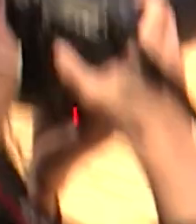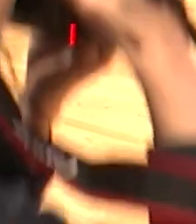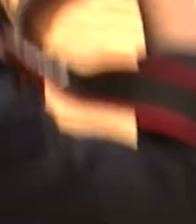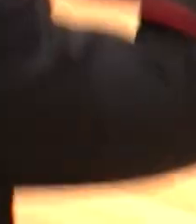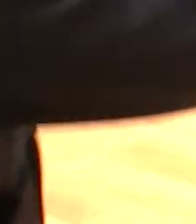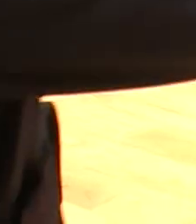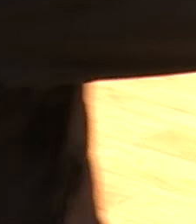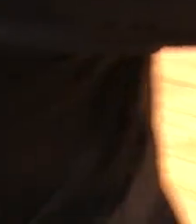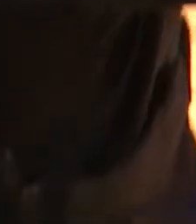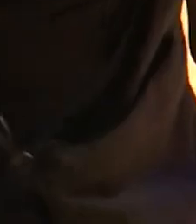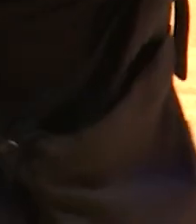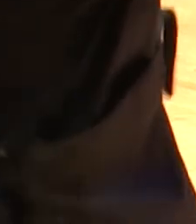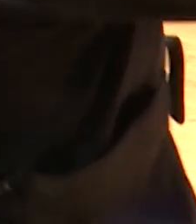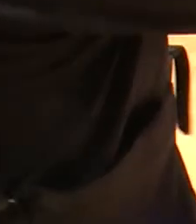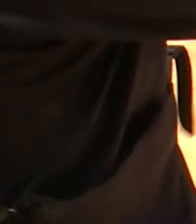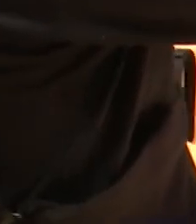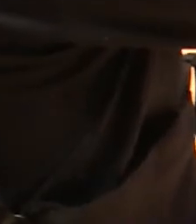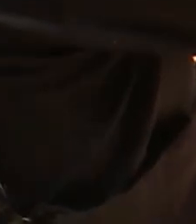geme